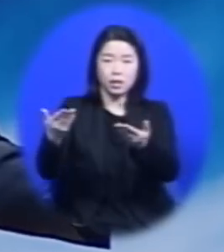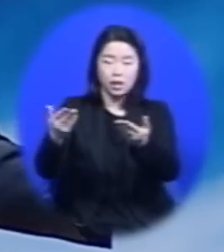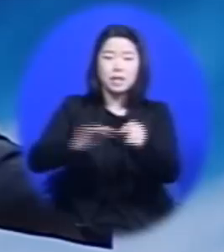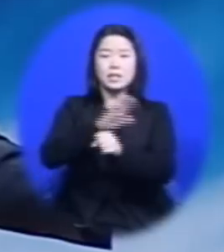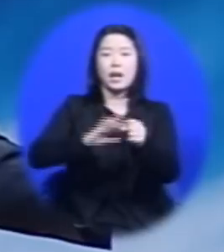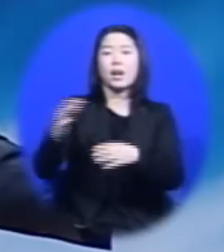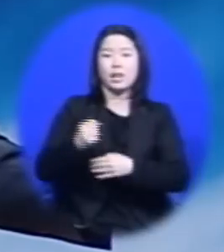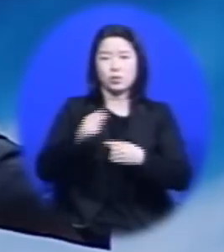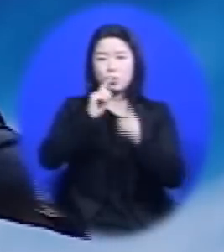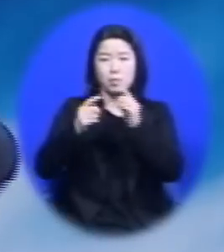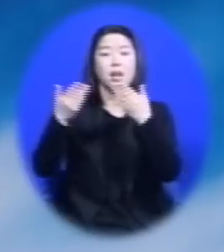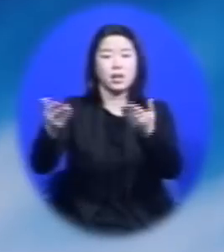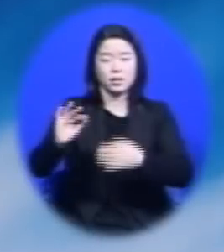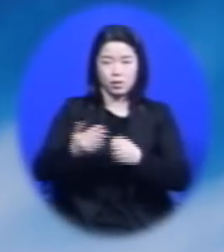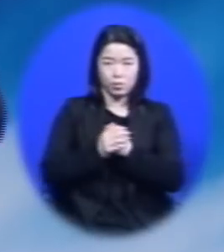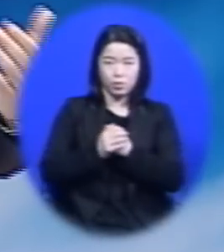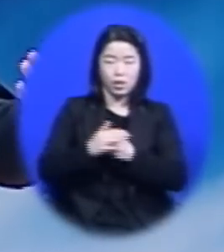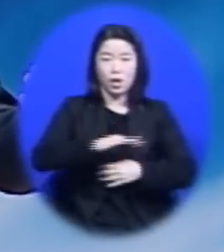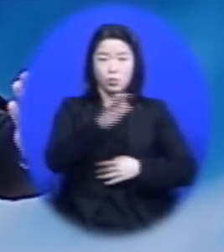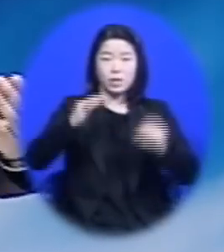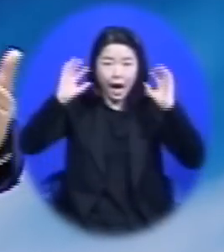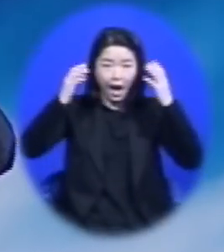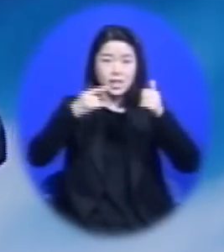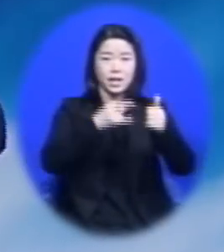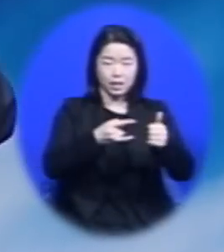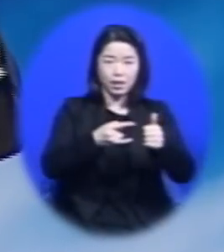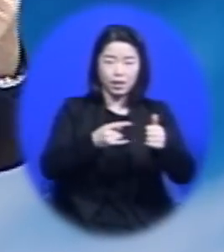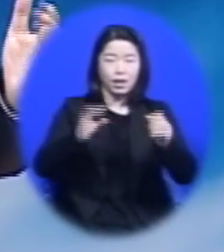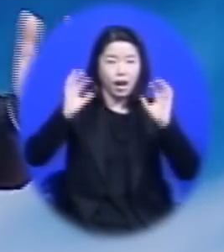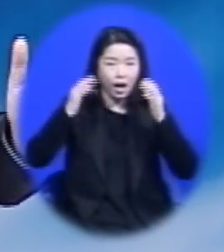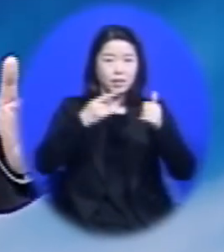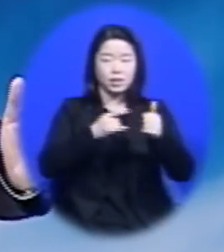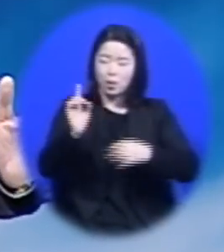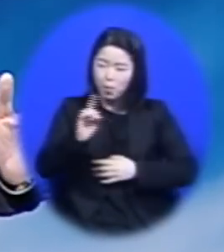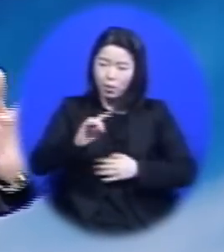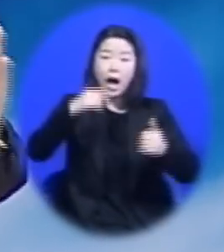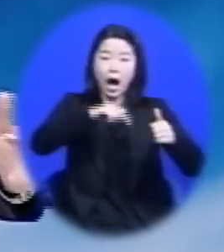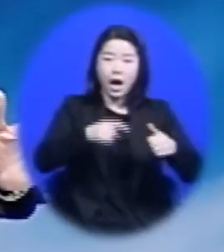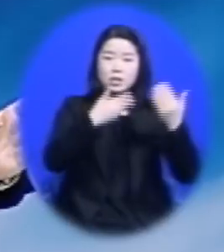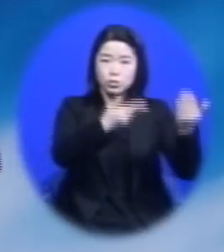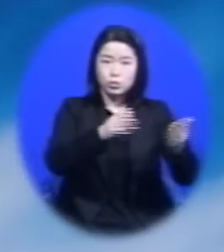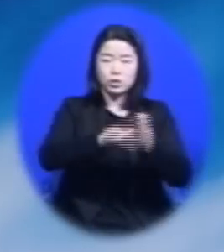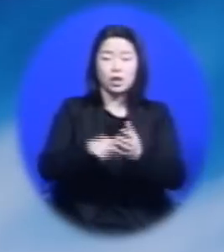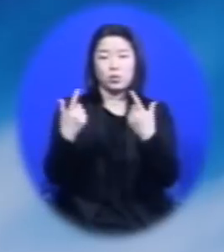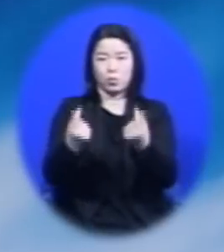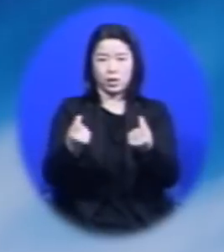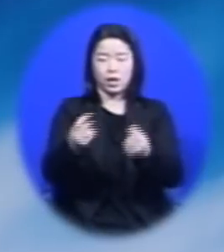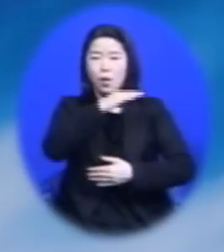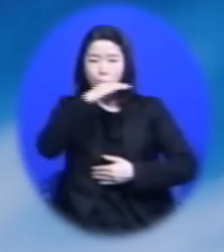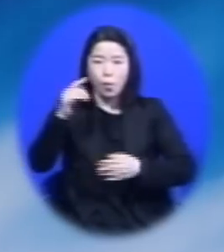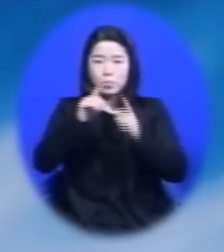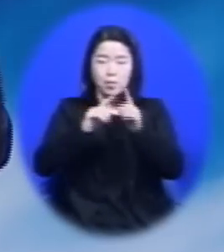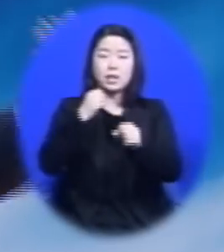해야 돼요 우리가 아이들에게 우리가 아이들에게 무언가를 가르쳐도 똑같아요 옳은 말을